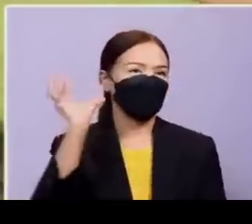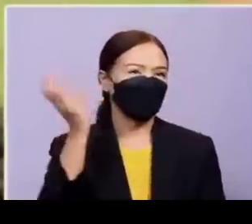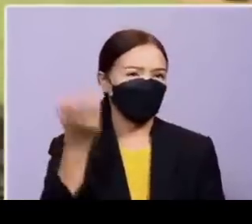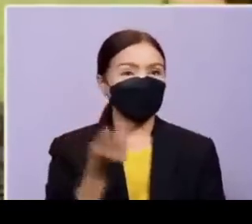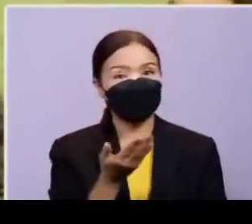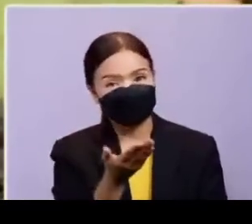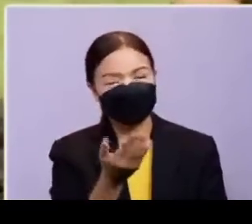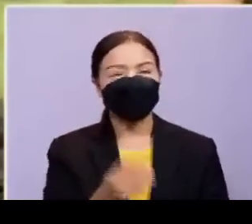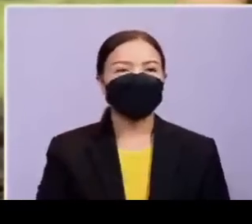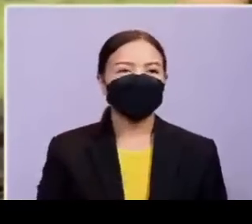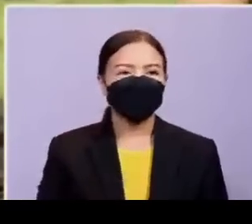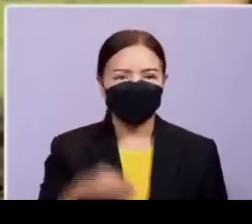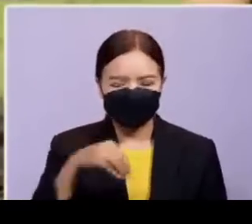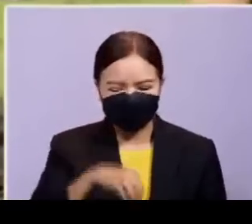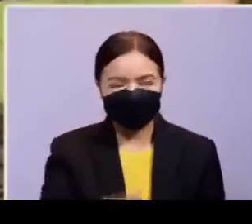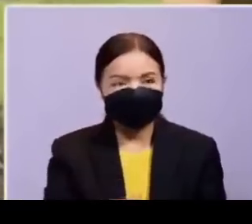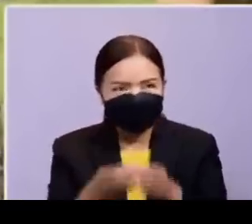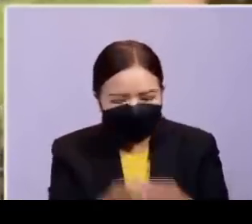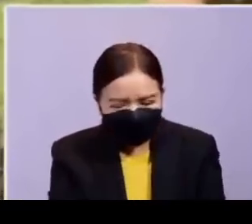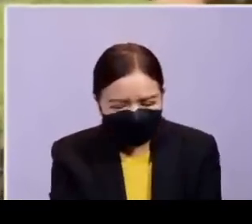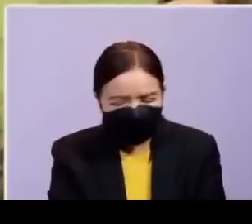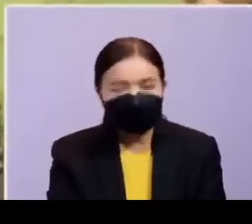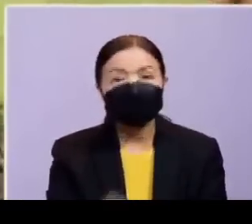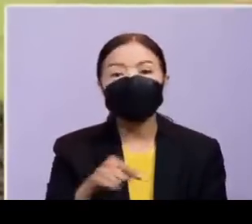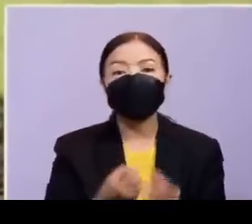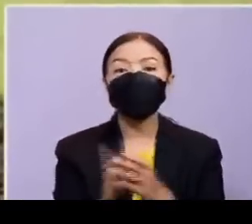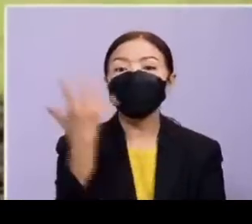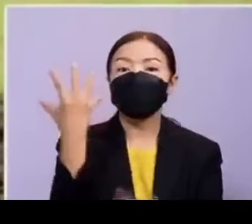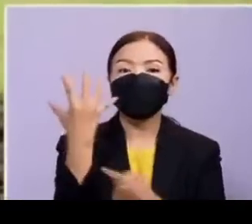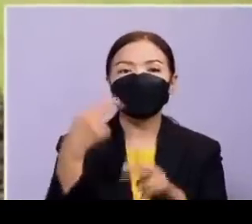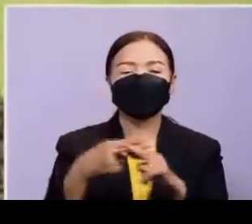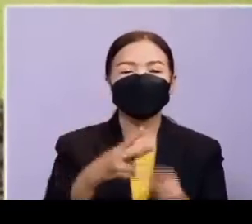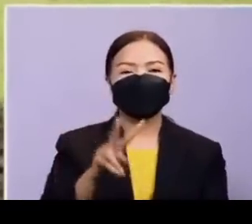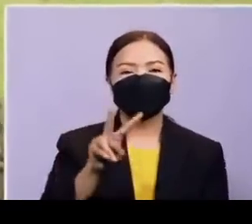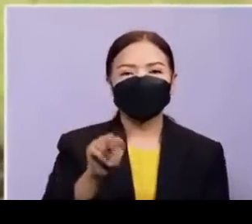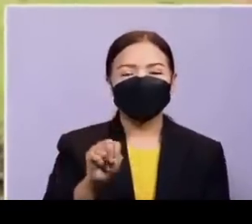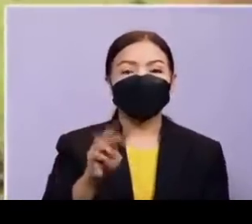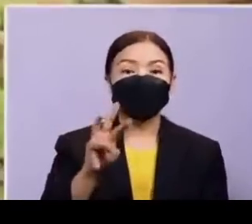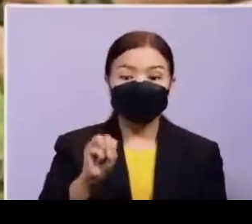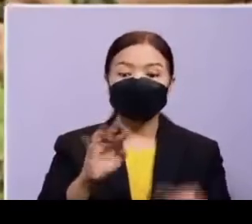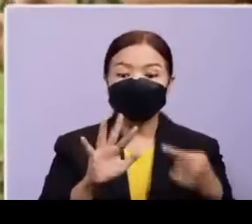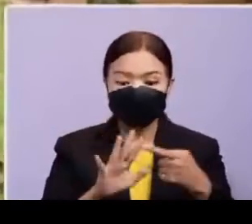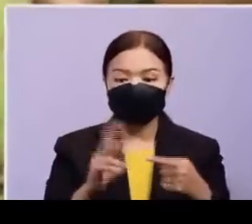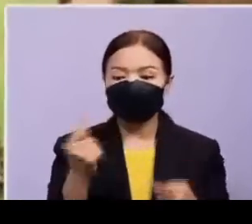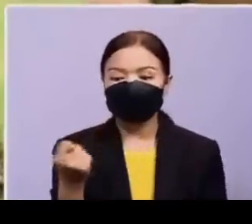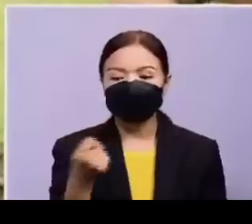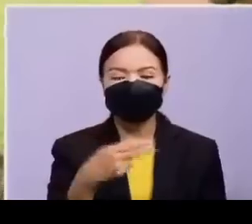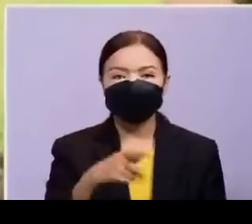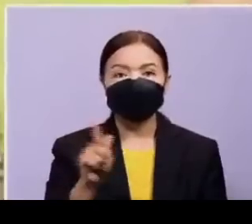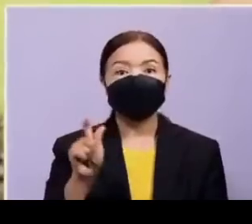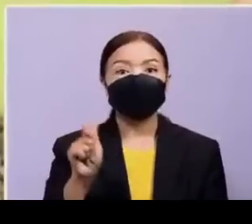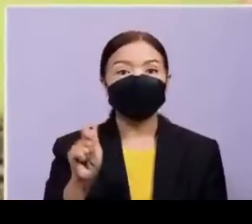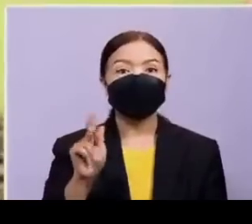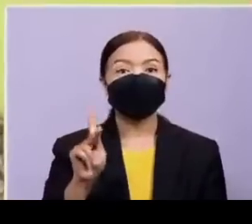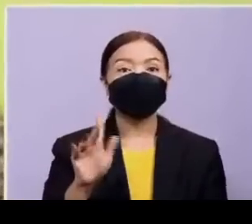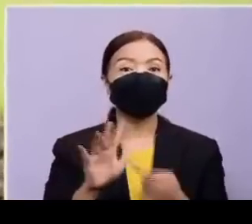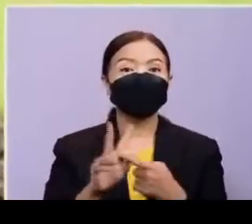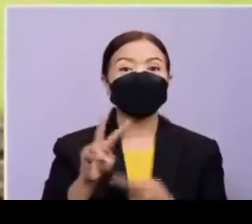ปลูกต้นอะไรปลูกได้ปลูกอะมะฮอกกานี ท่านปลูกต้นมะฮอกกานี ค่ะ นะฮะแล้วคือส่วนหนึ่งเนี่ยคือหลังจาก